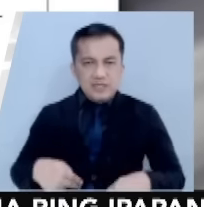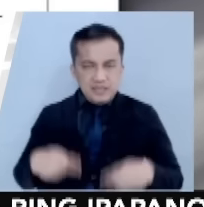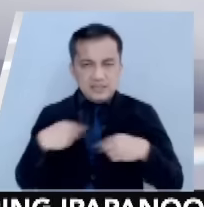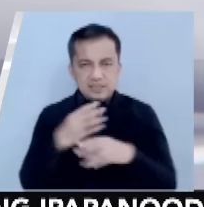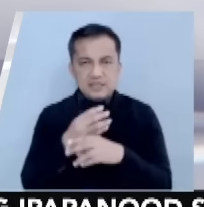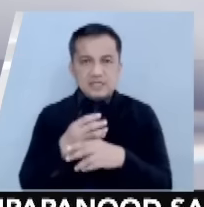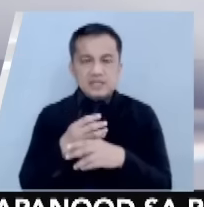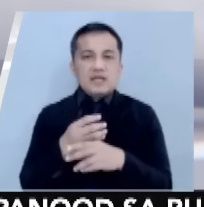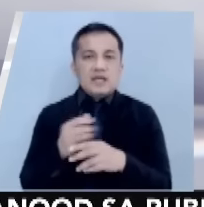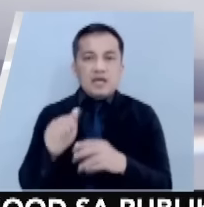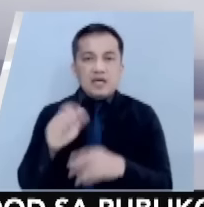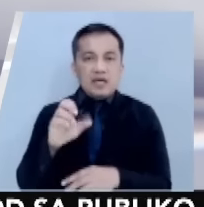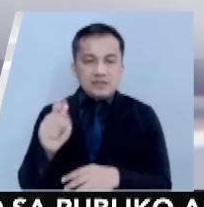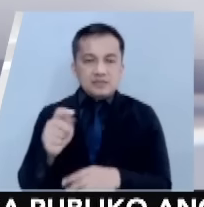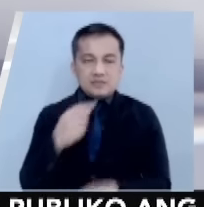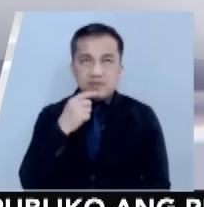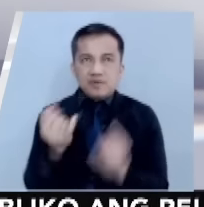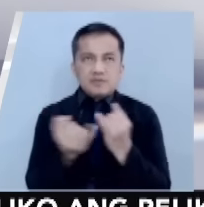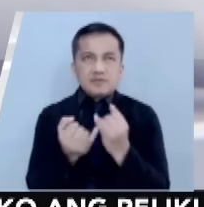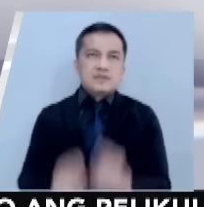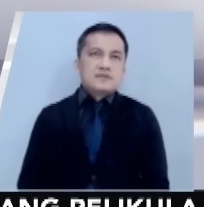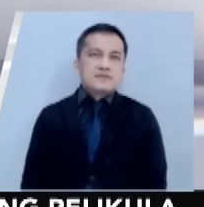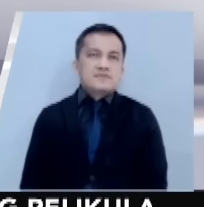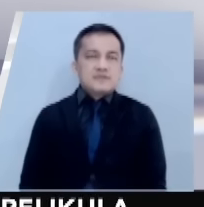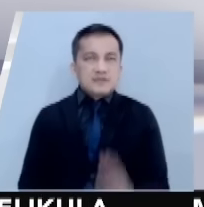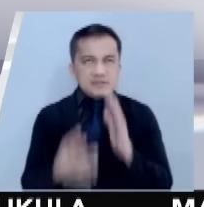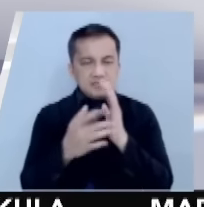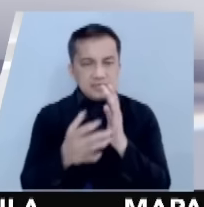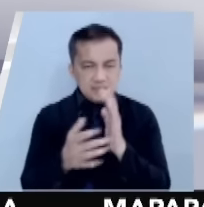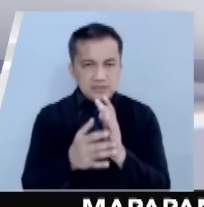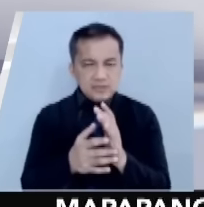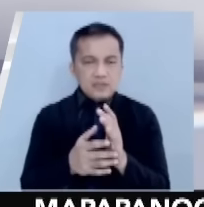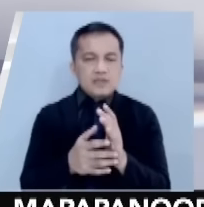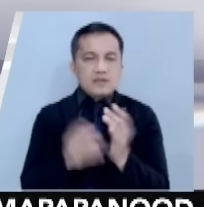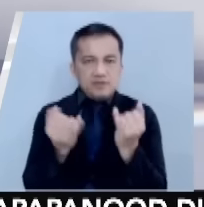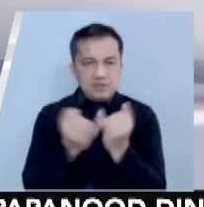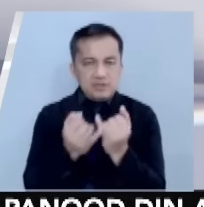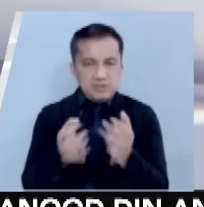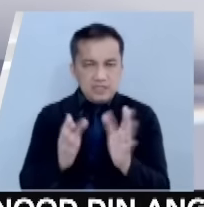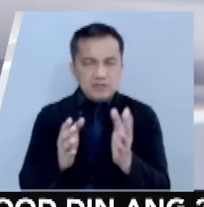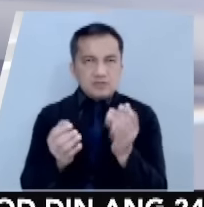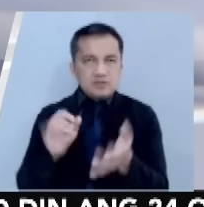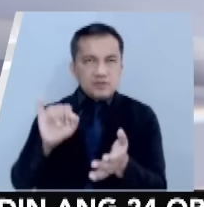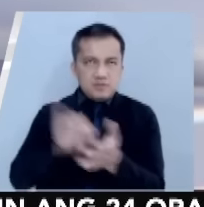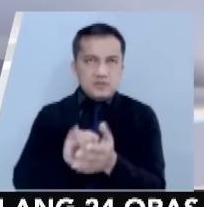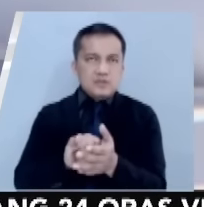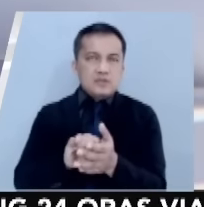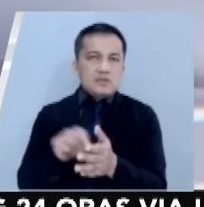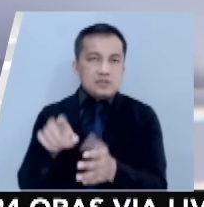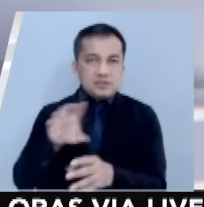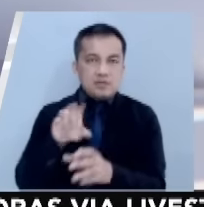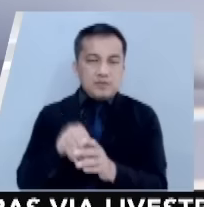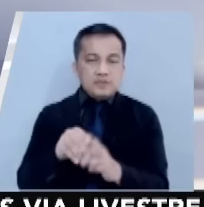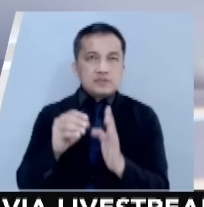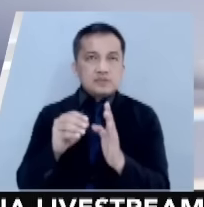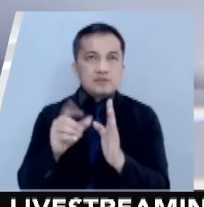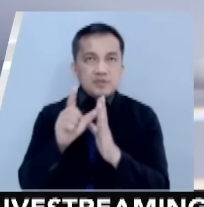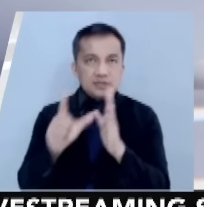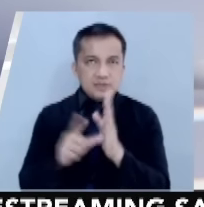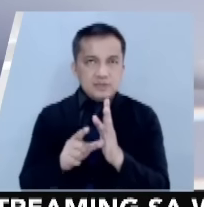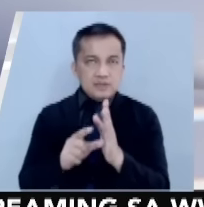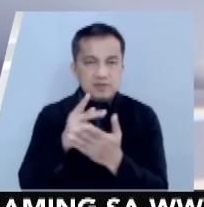PhilHealth, technically po, the PhilHealth is allowed to invest. At nasa batas din naman po yan. That is also part of